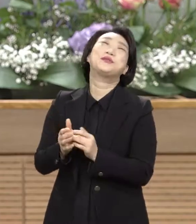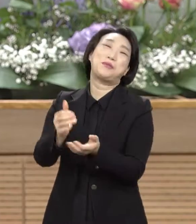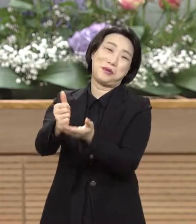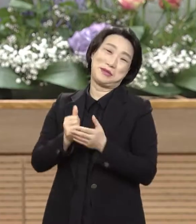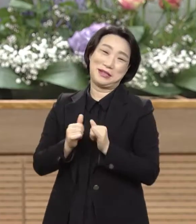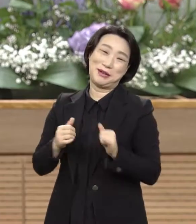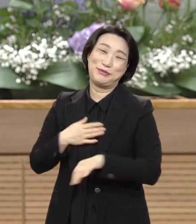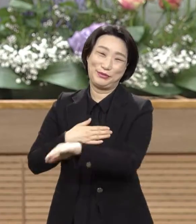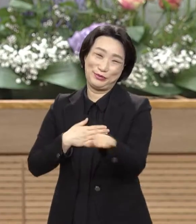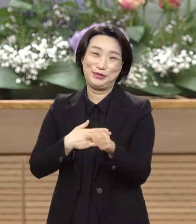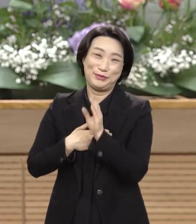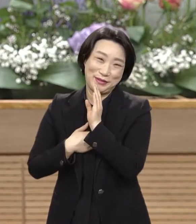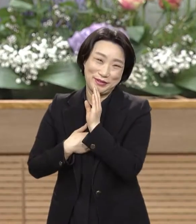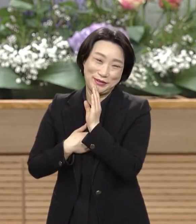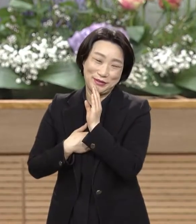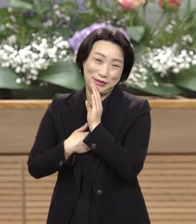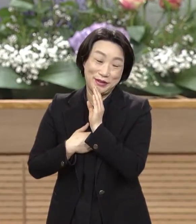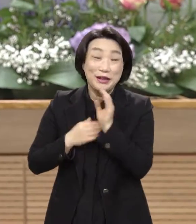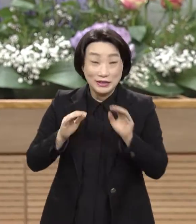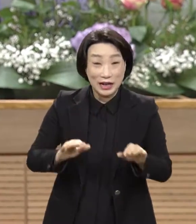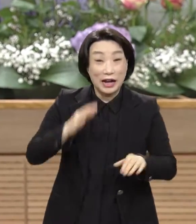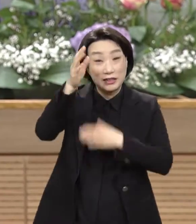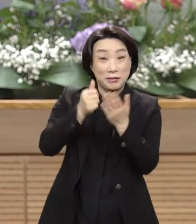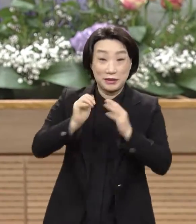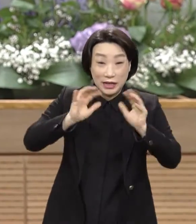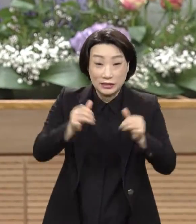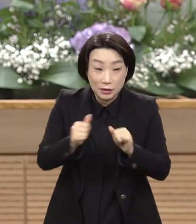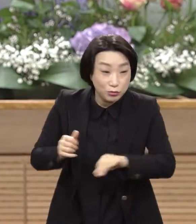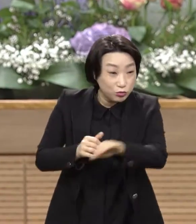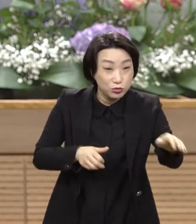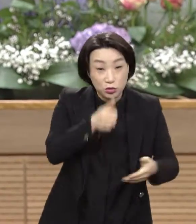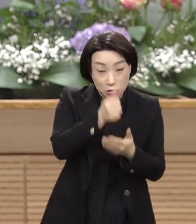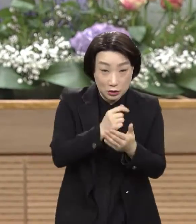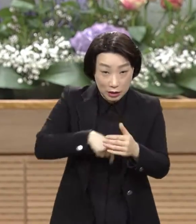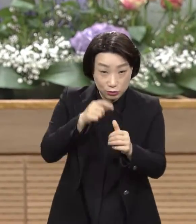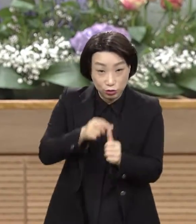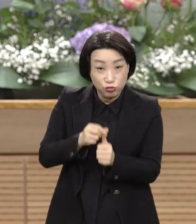것이다 이 말이야. 내 백성을 죄에서 구원할 자.